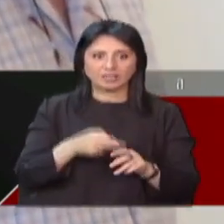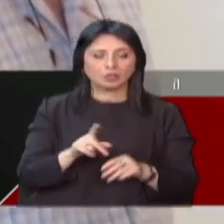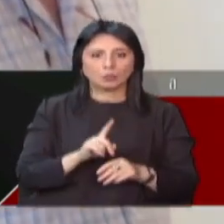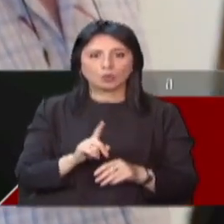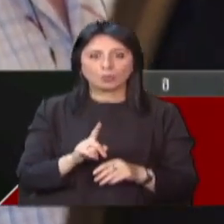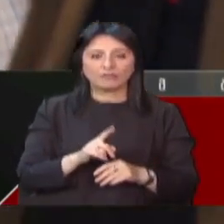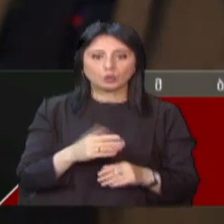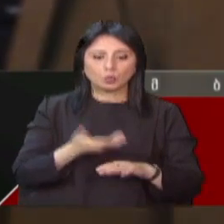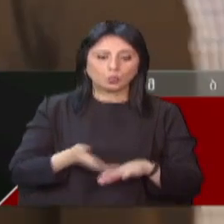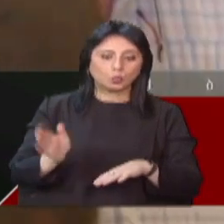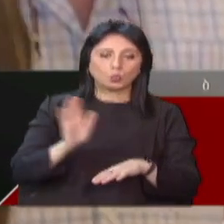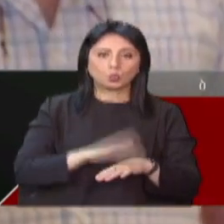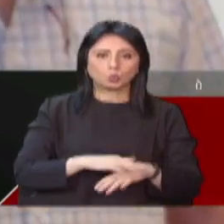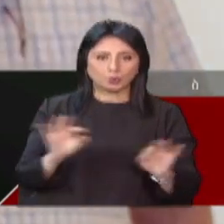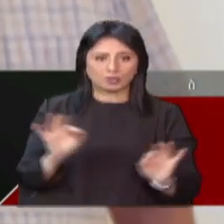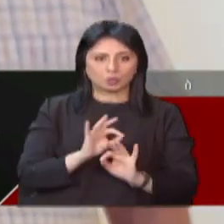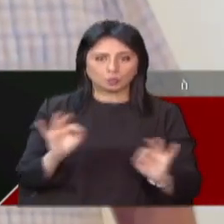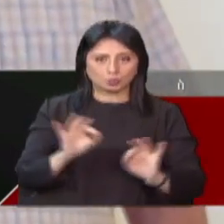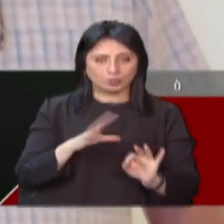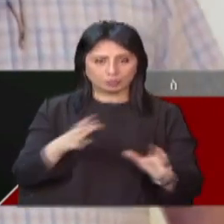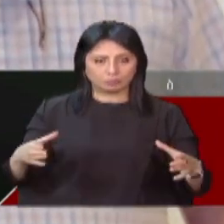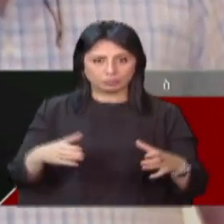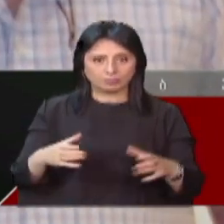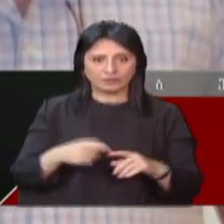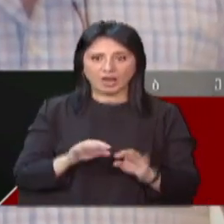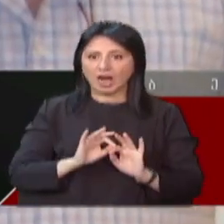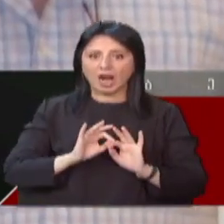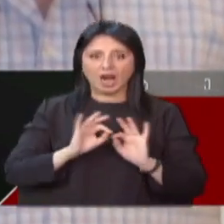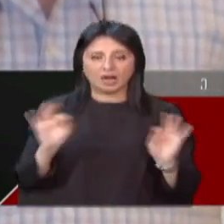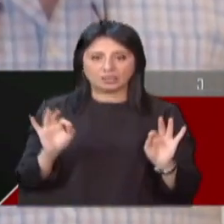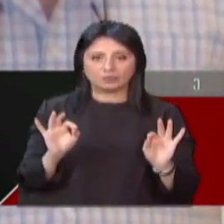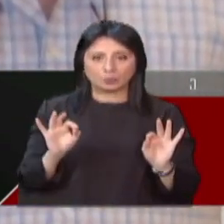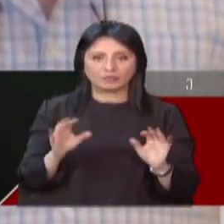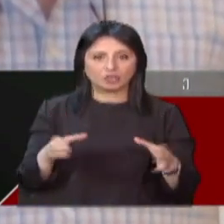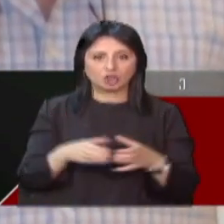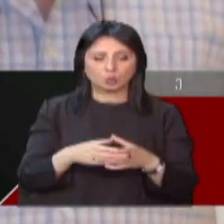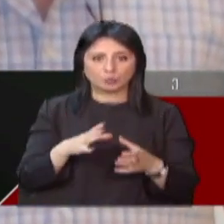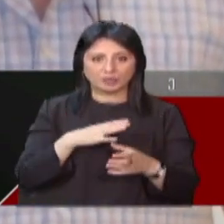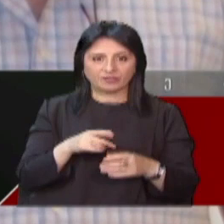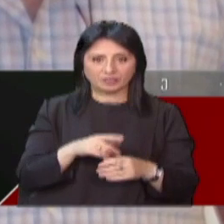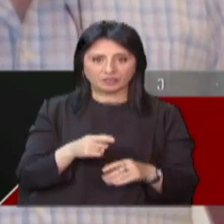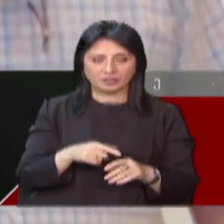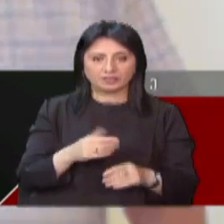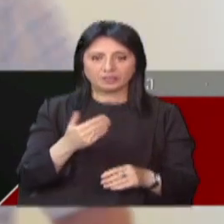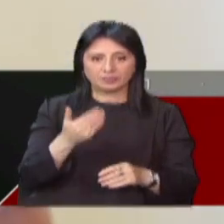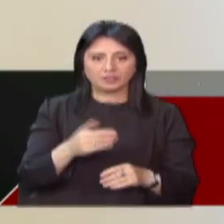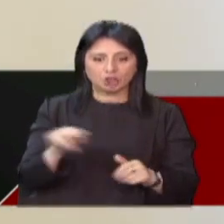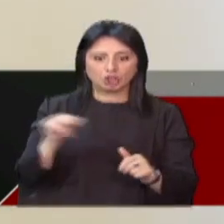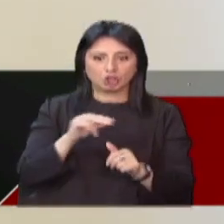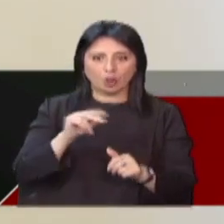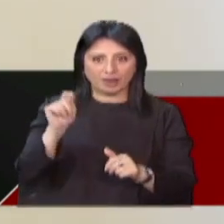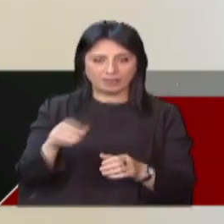რომ ქურთულეს პარტიტურები იყო ორკესტრის. Არაჩვეულებრივი ჯგუფი იყო, რითმ ჯგუფი